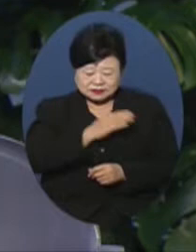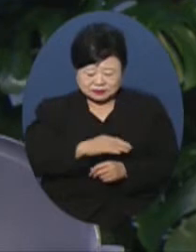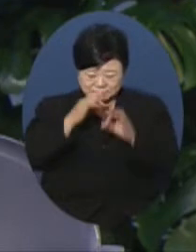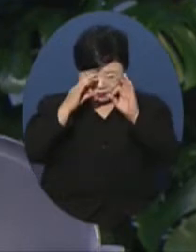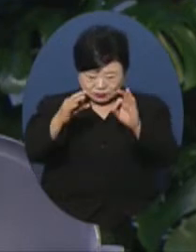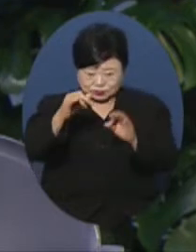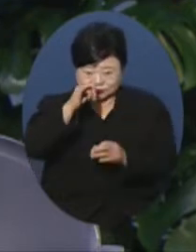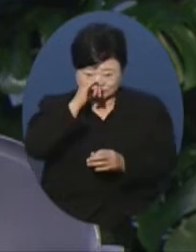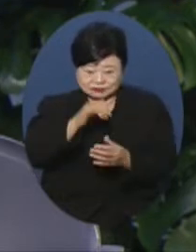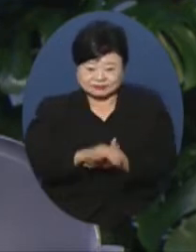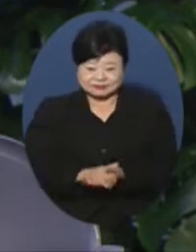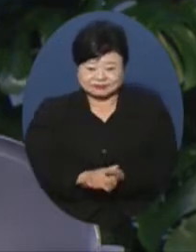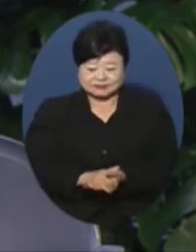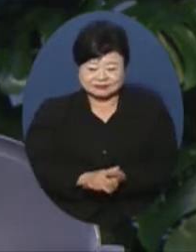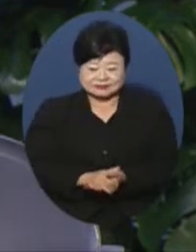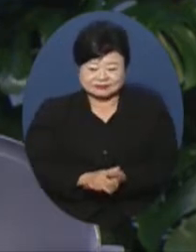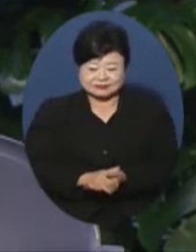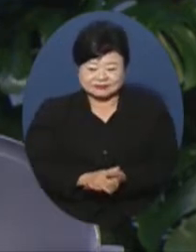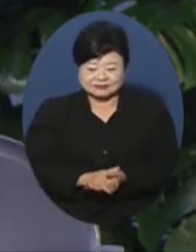잘 보여줍니다.